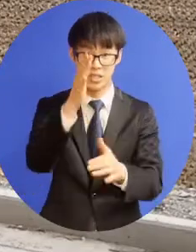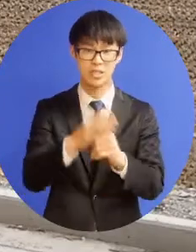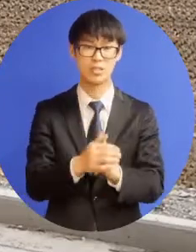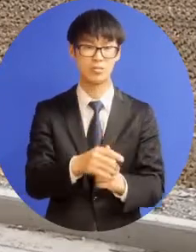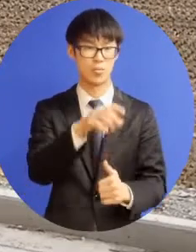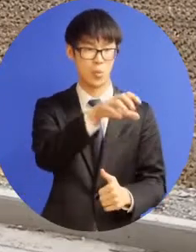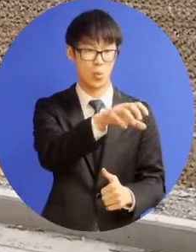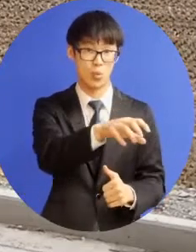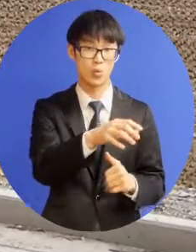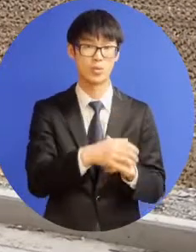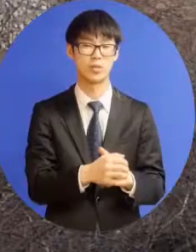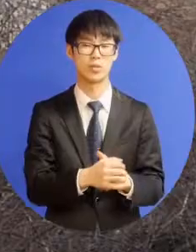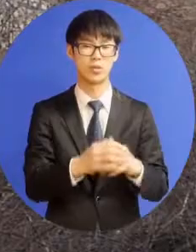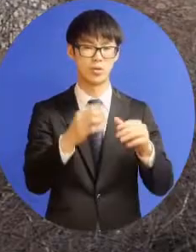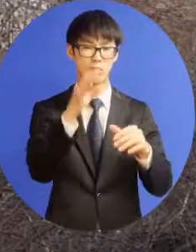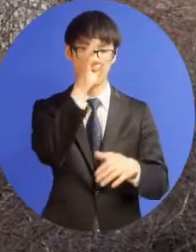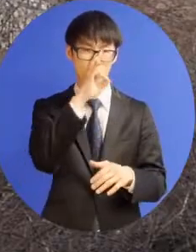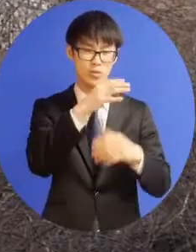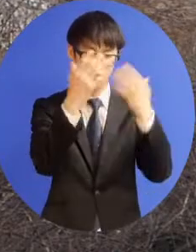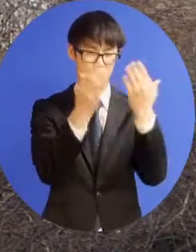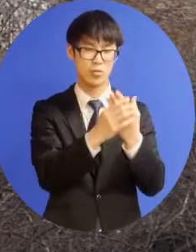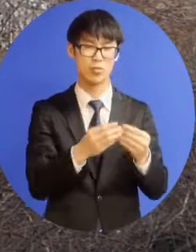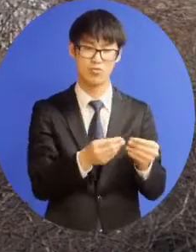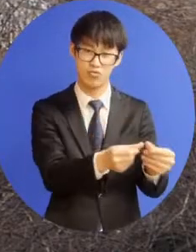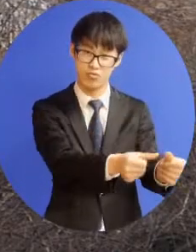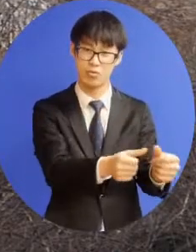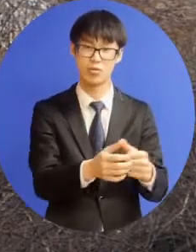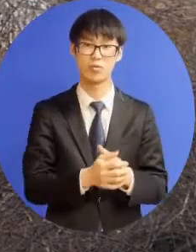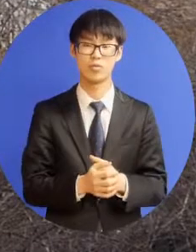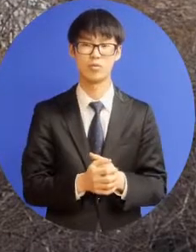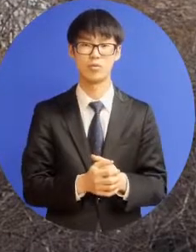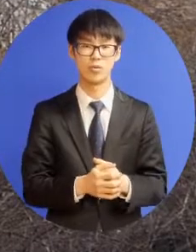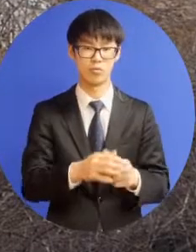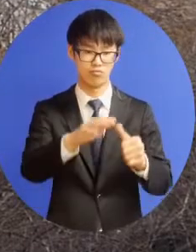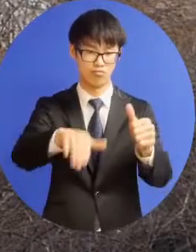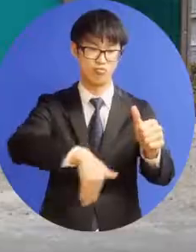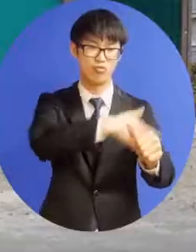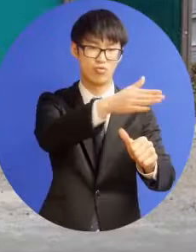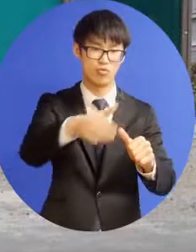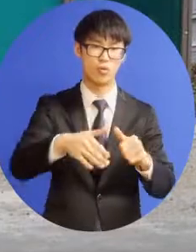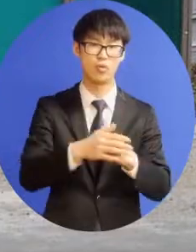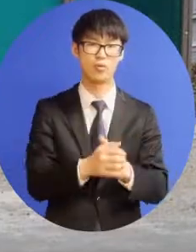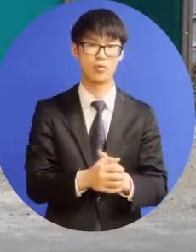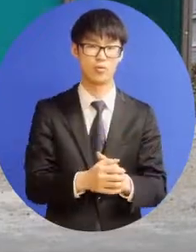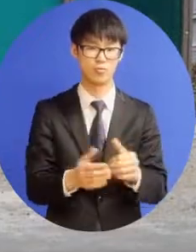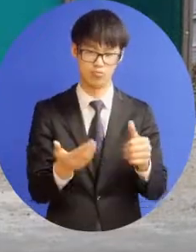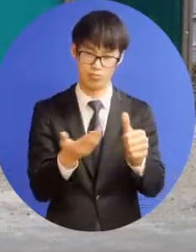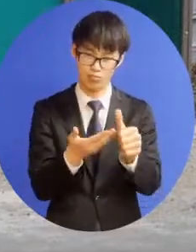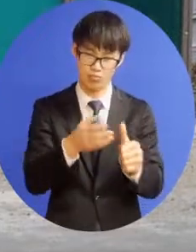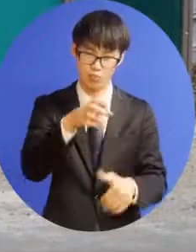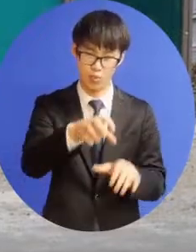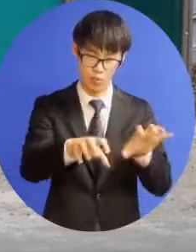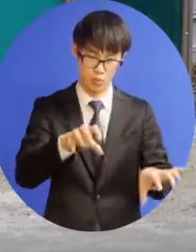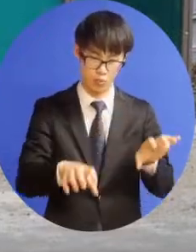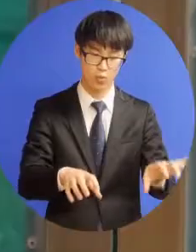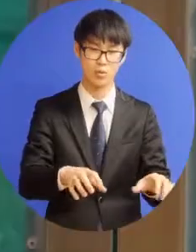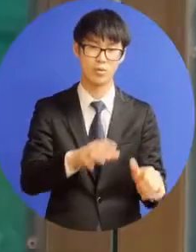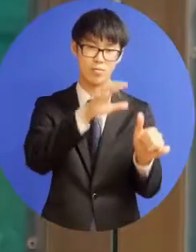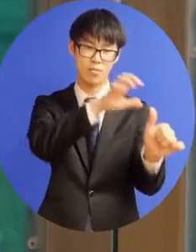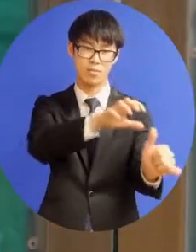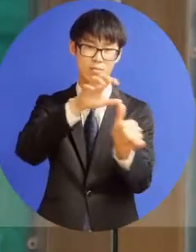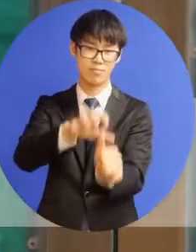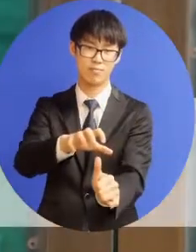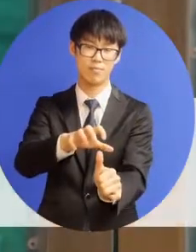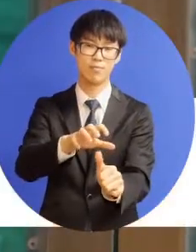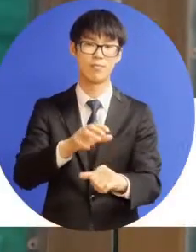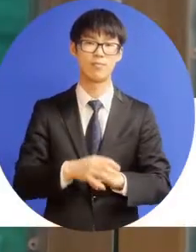공주시는 발색농가에 대해 956도 도살 처분을 실시했으며 발색농가 3km 이내의 농가에 대해서는 가축 이동